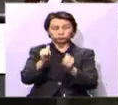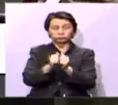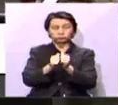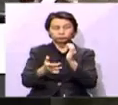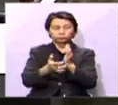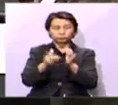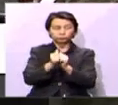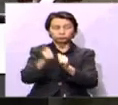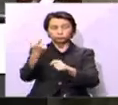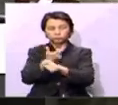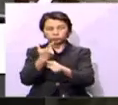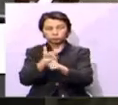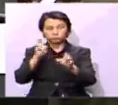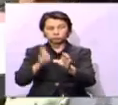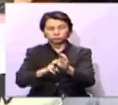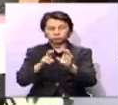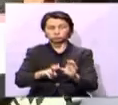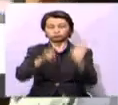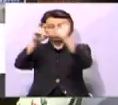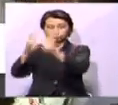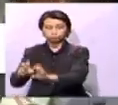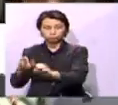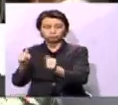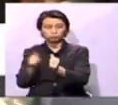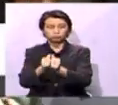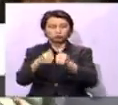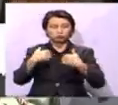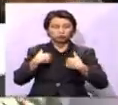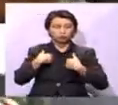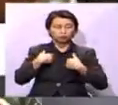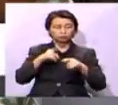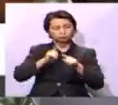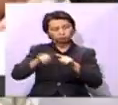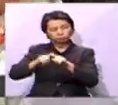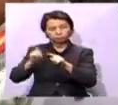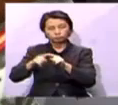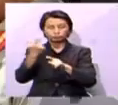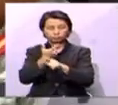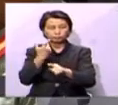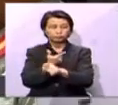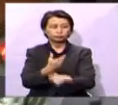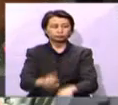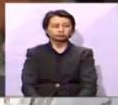Indoctrination, latihan kerusi anjal dan Special Disorientation.